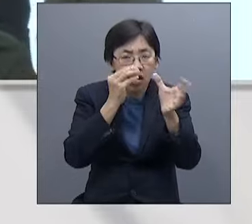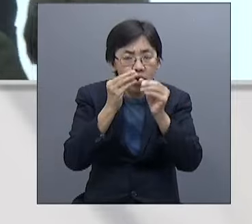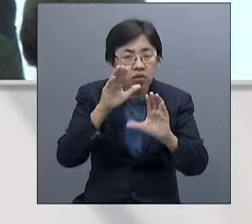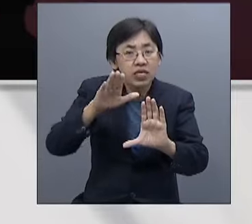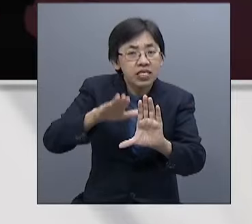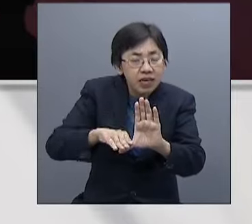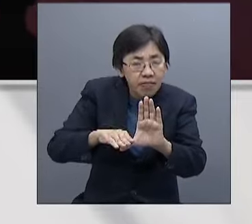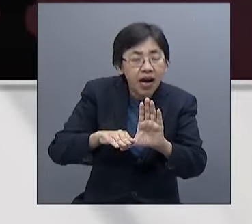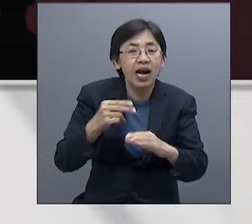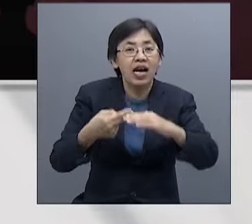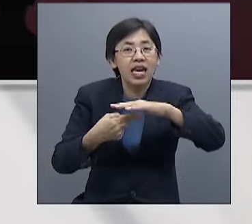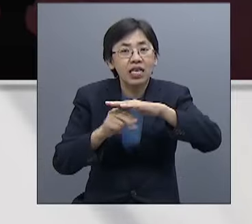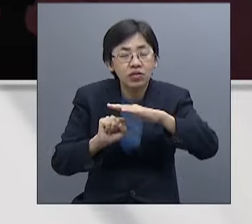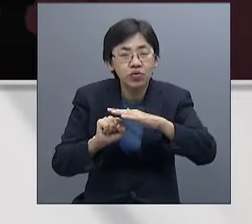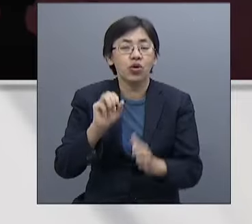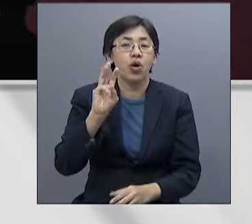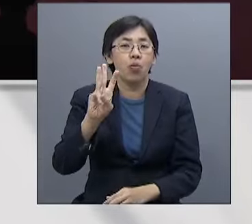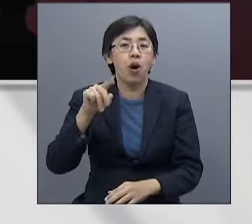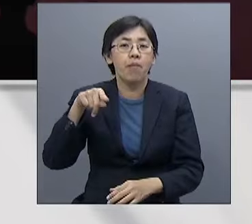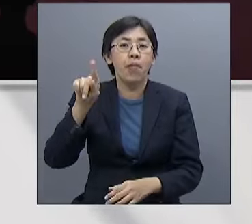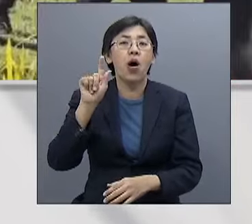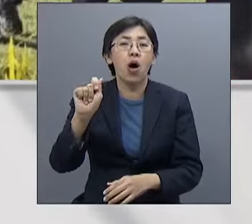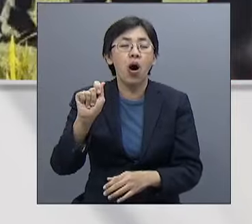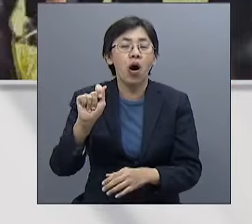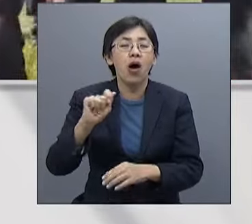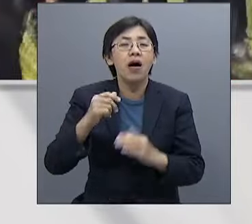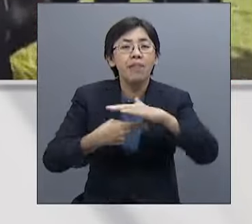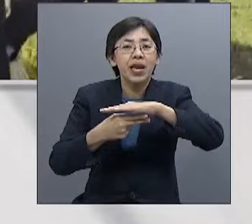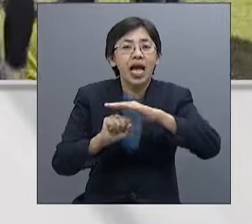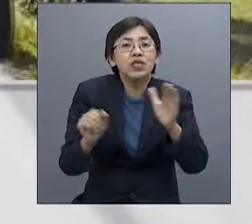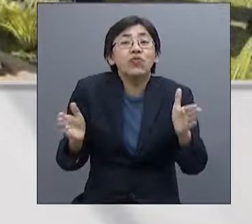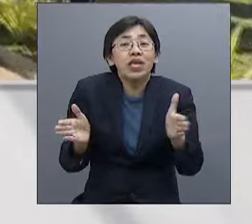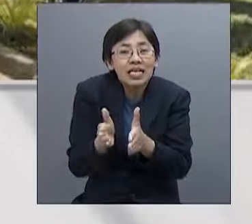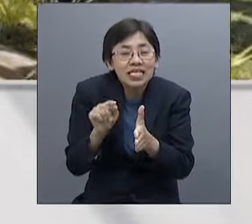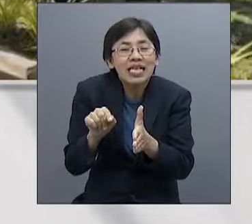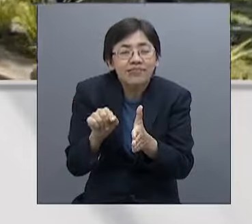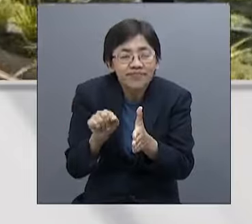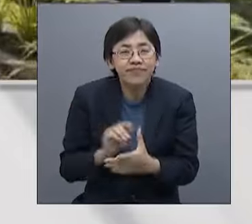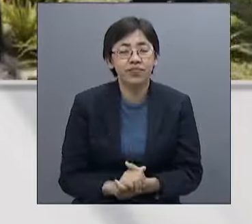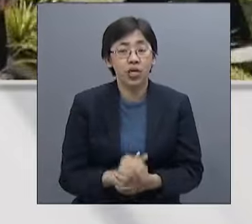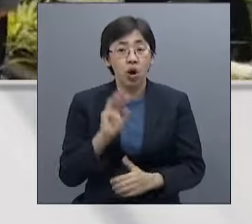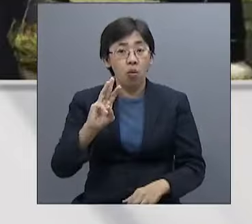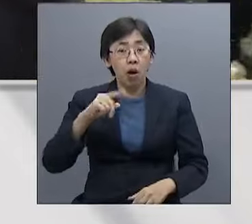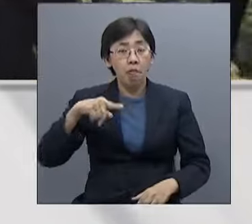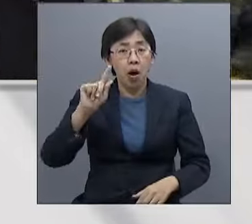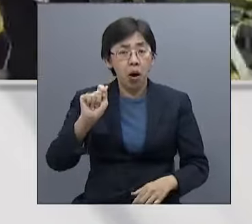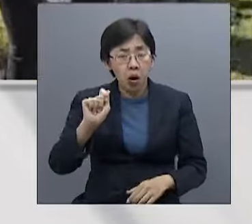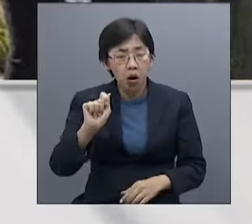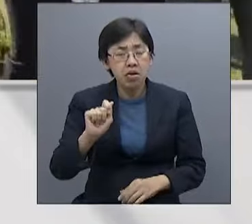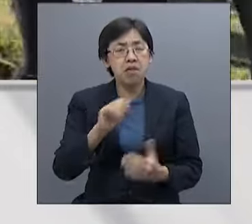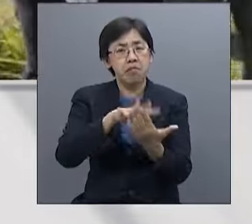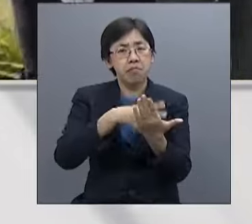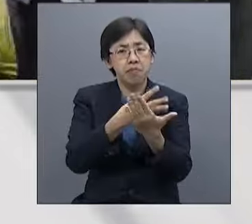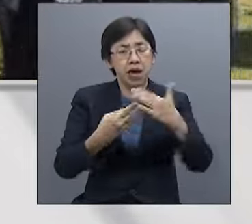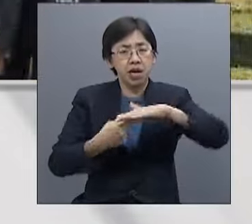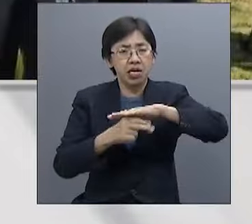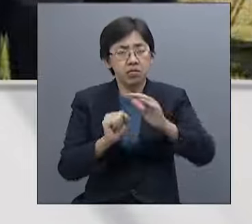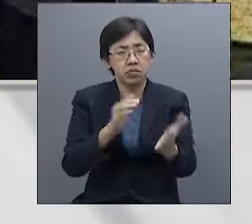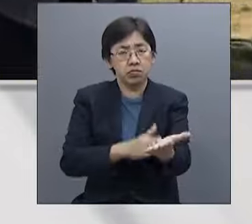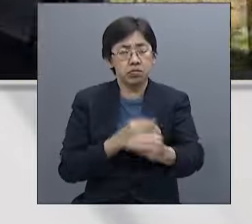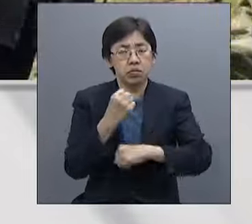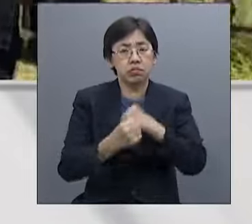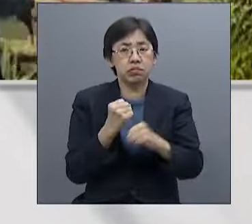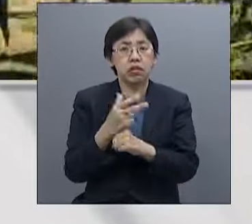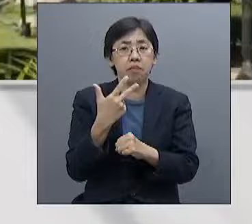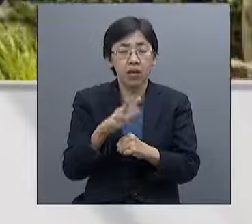ตรมินิวปอว่ากันว่าไม่ใช่เรื่องบังเอิญนะคะแม้วปอจะวางหลักสูตรนี้มานานกว่า3ปีแล้ว